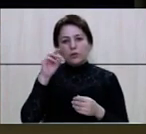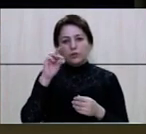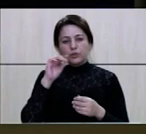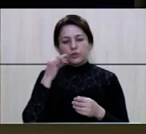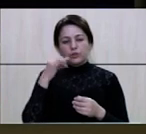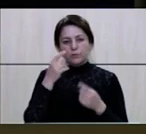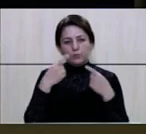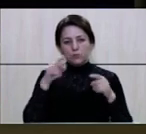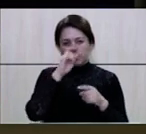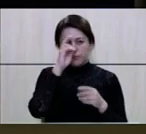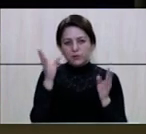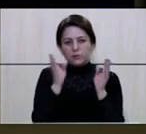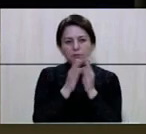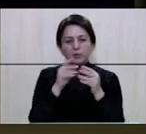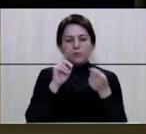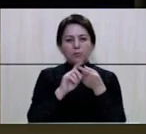bog'laydi.